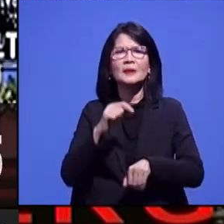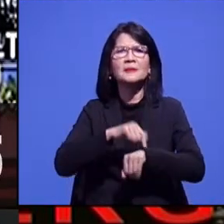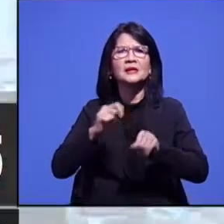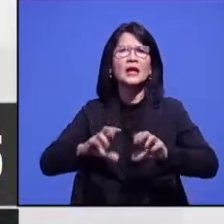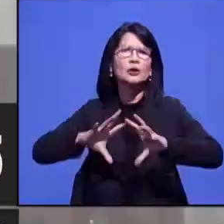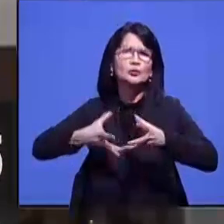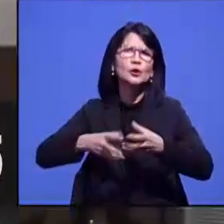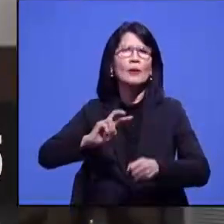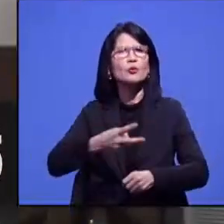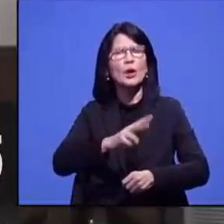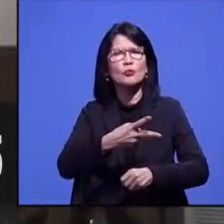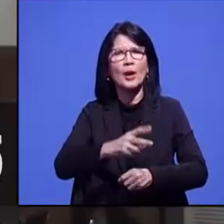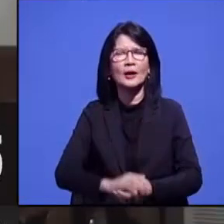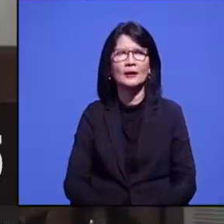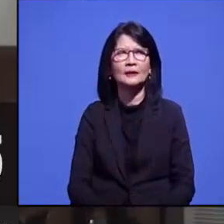berubah